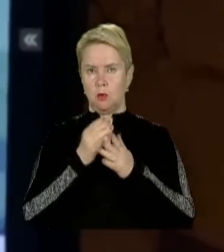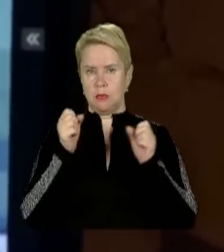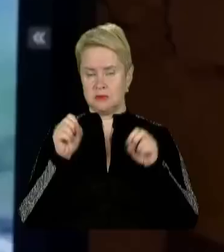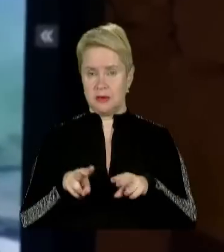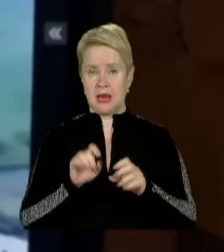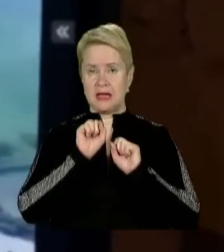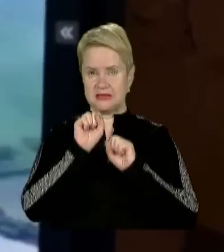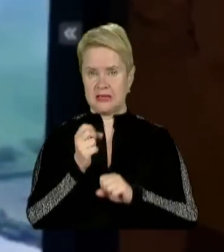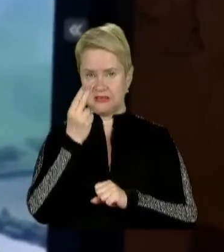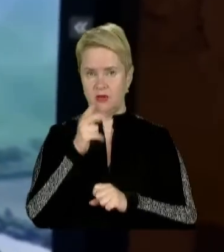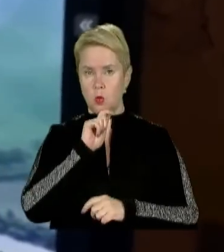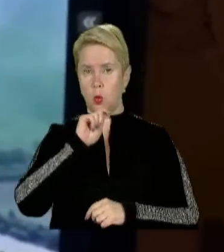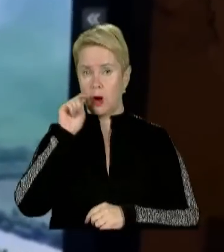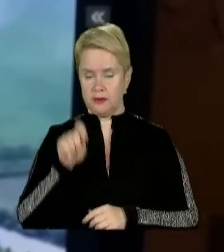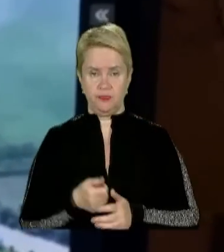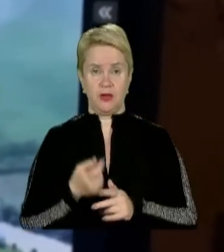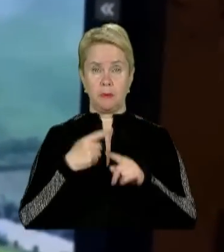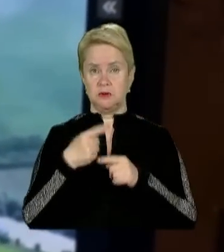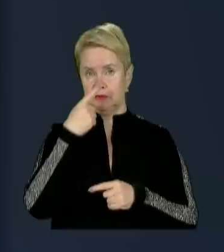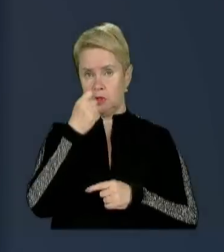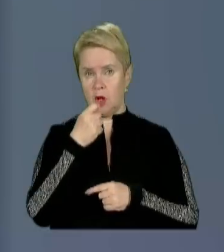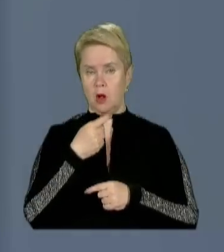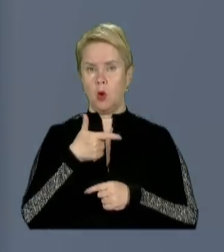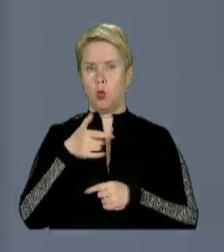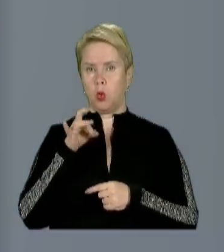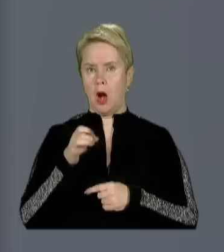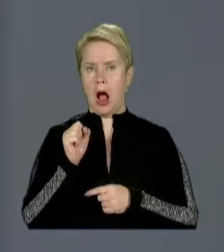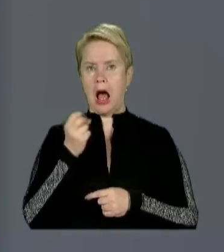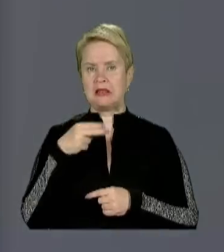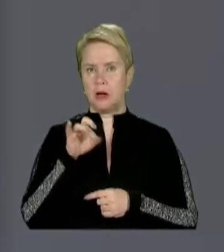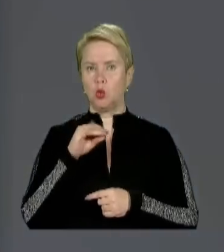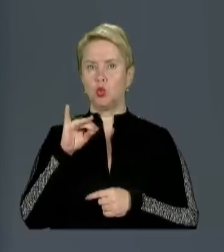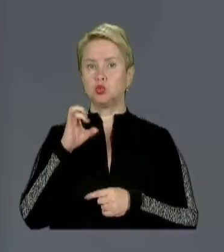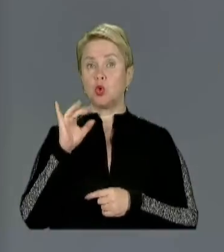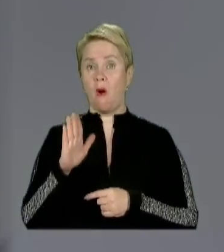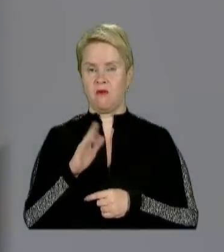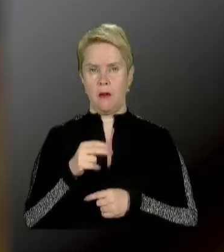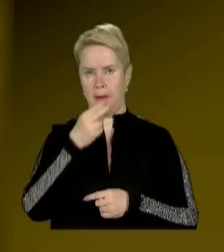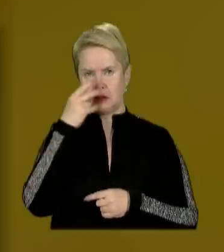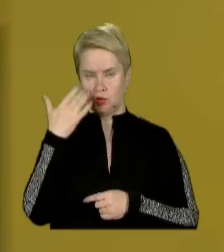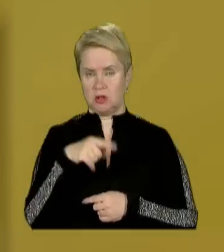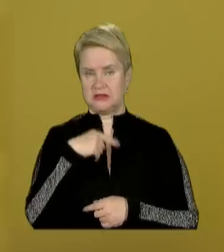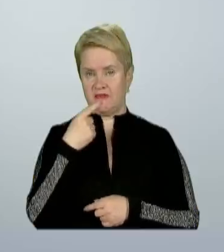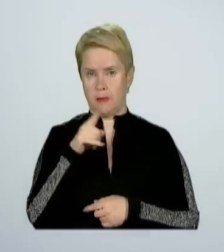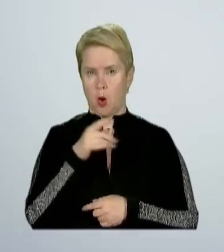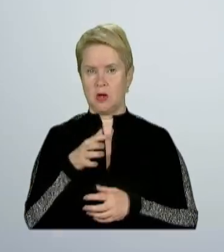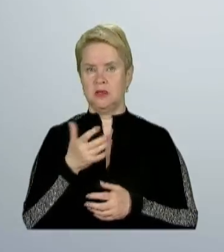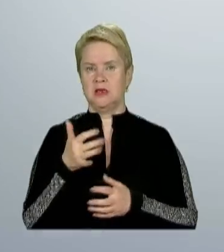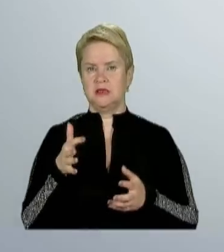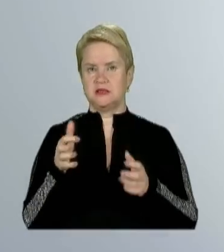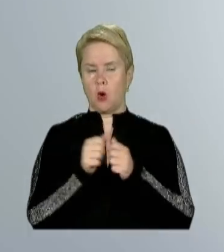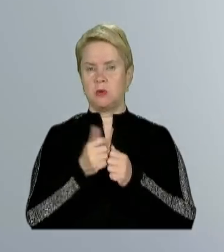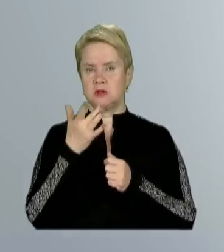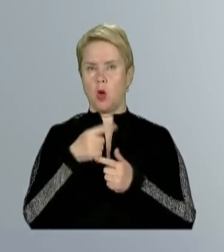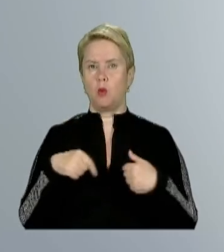для захисту цивільних українців. Про це заявив речник ГУР Андрій Юсов. Партизани вже заявили про захоплення кількох